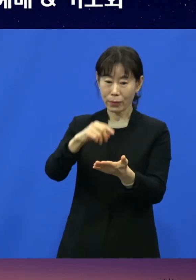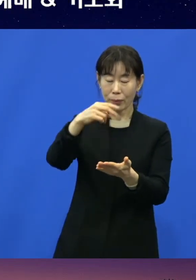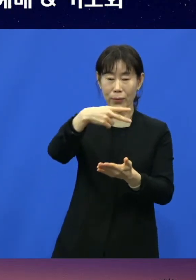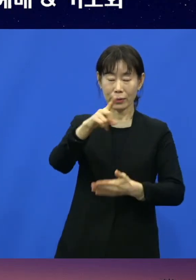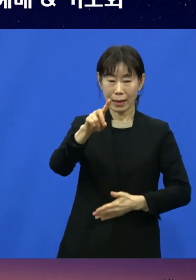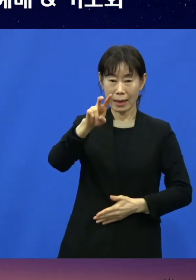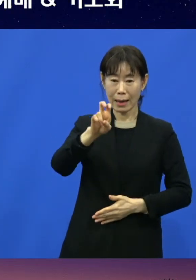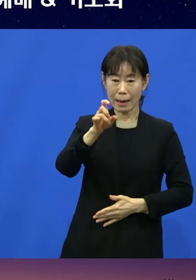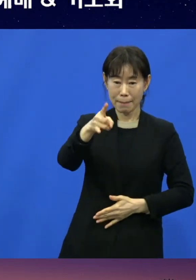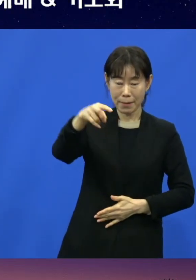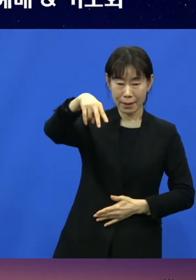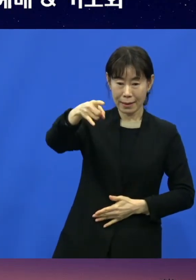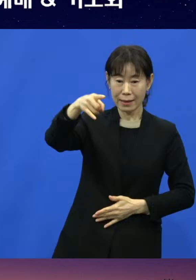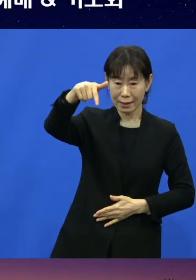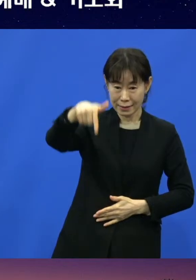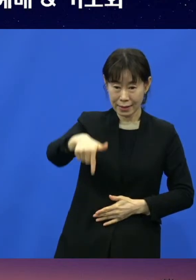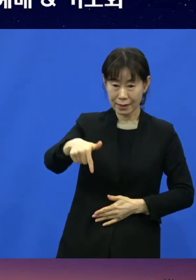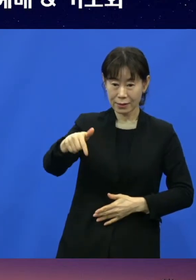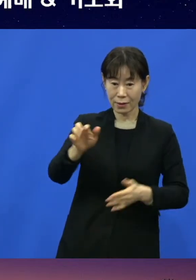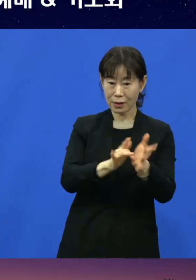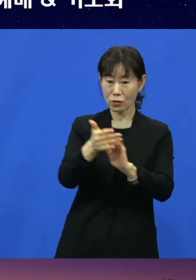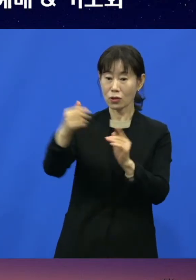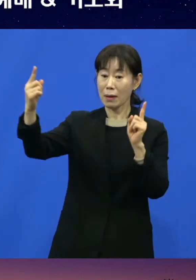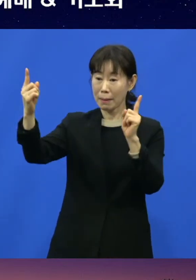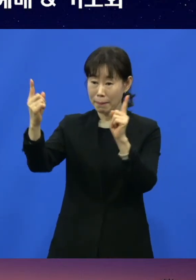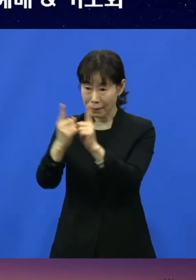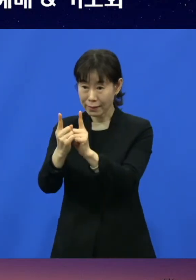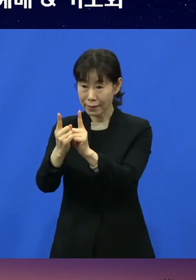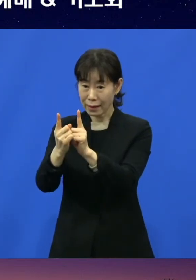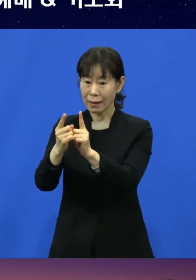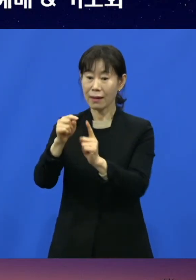뭐죠? 감추어진 보화를 발견한 거예요.